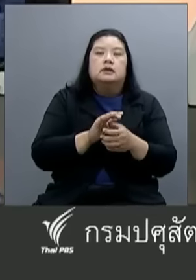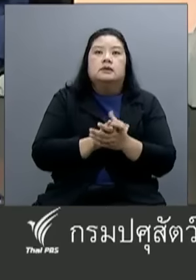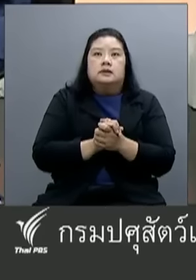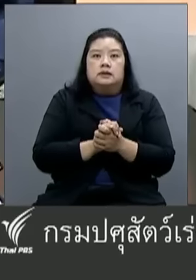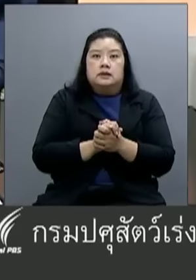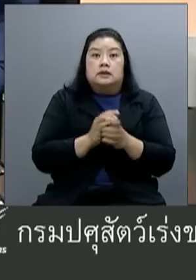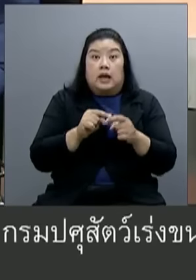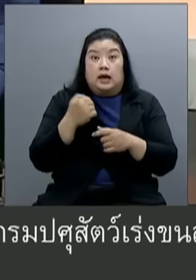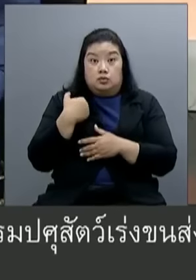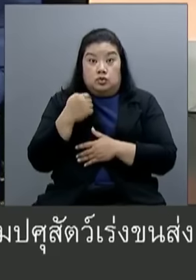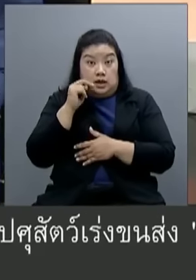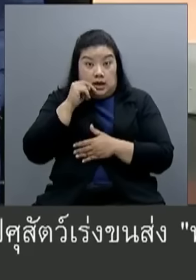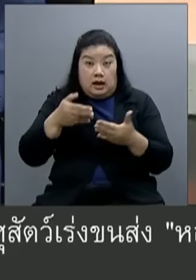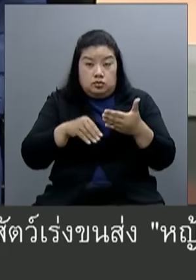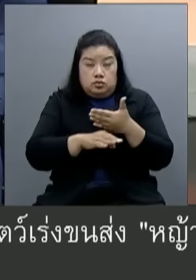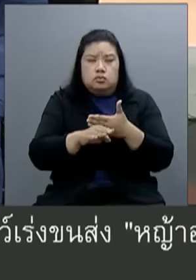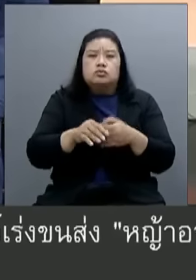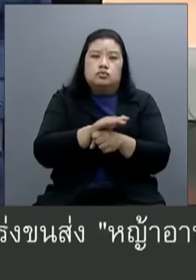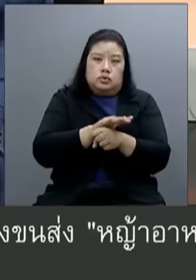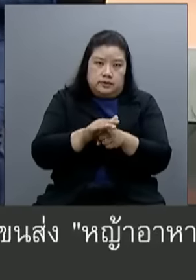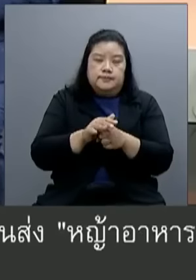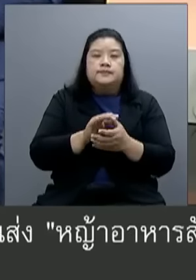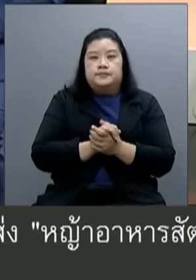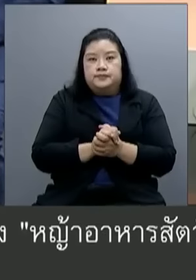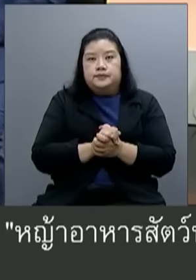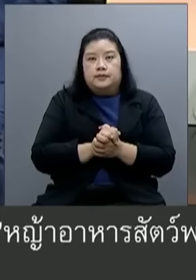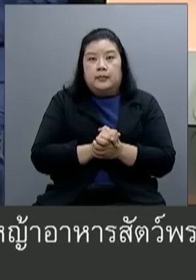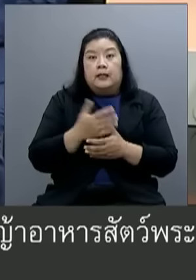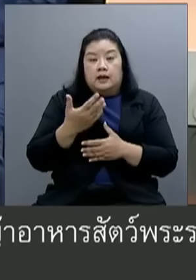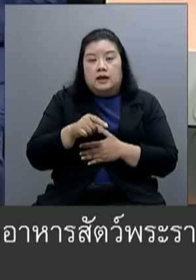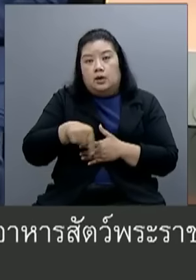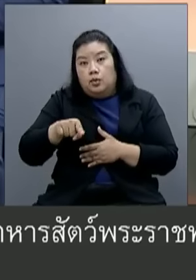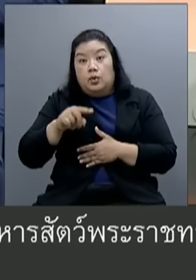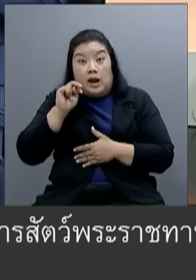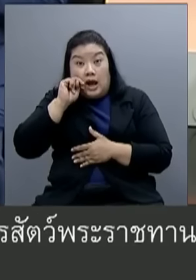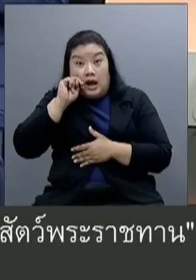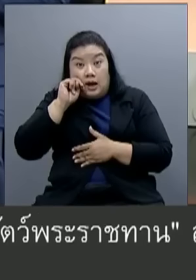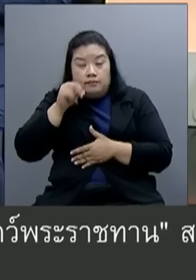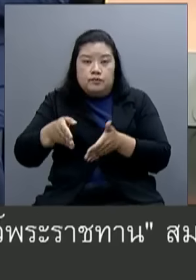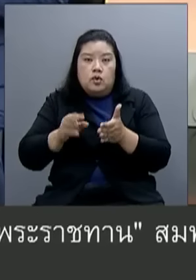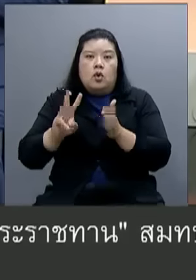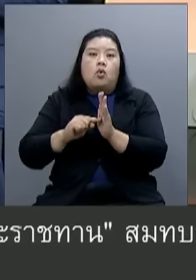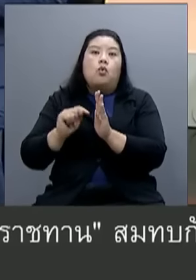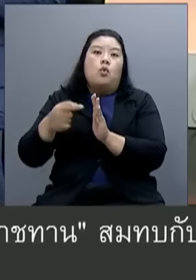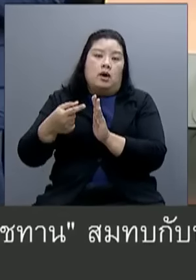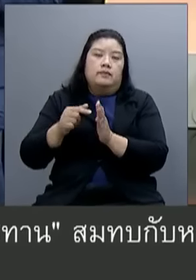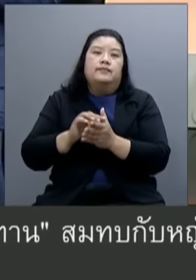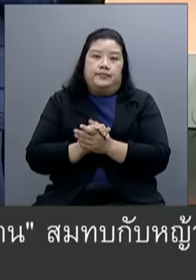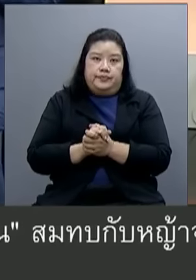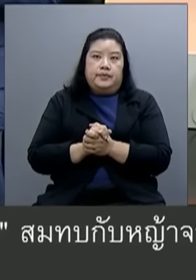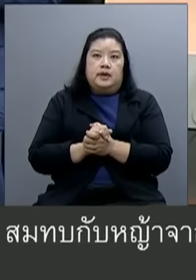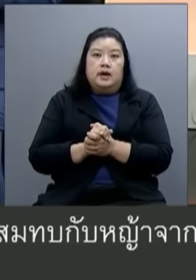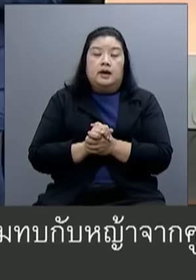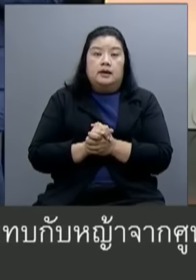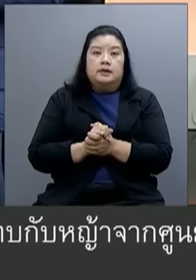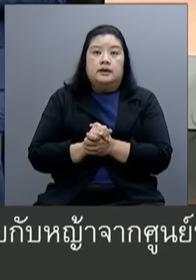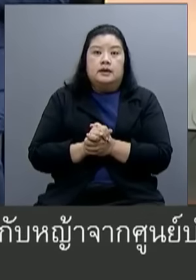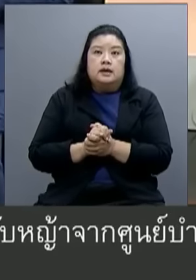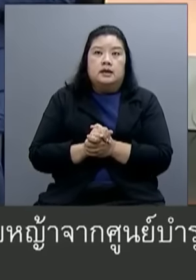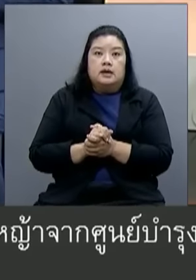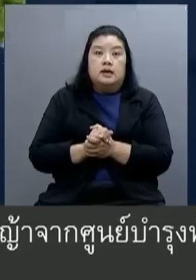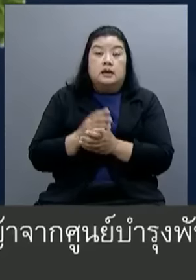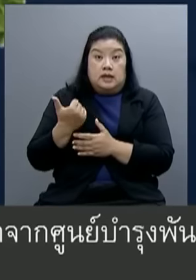มาณที่ไม่มากนักนะครับถัดมาครับก็ในส่วนของลำน้ำวังนะครับในช่วงที่ผ่านมาก็เกิดน้ำหลากนะครับณขณะนี้มีการปรับ